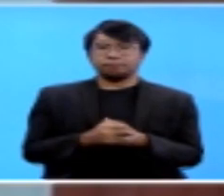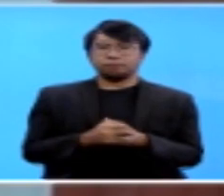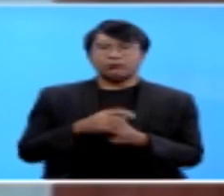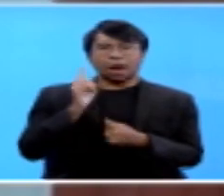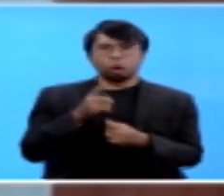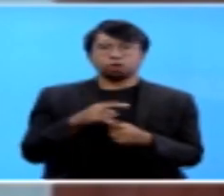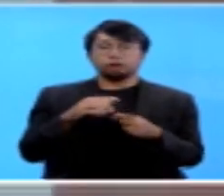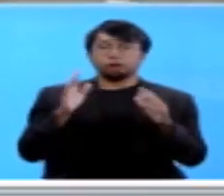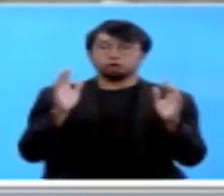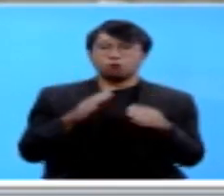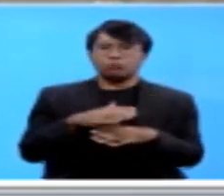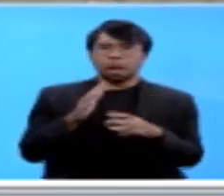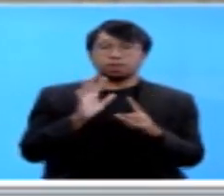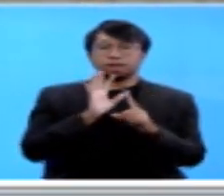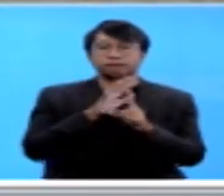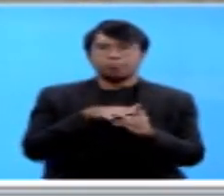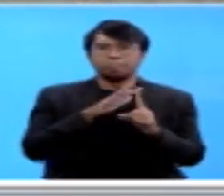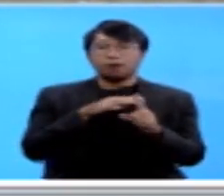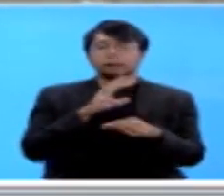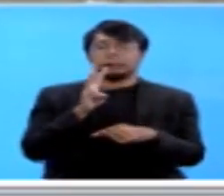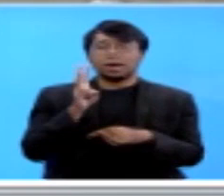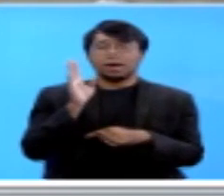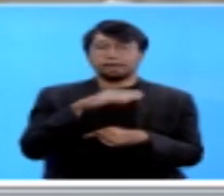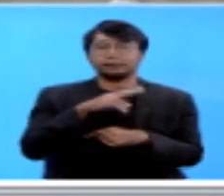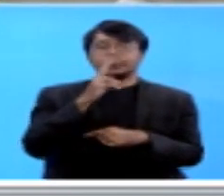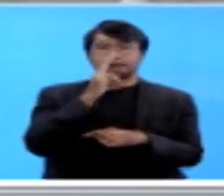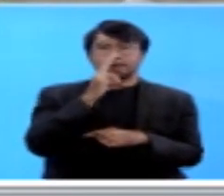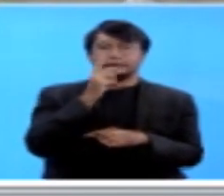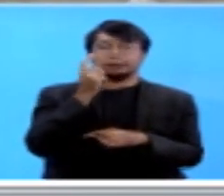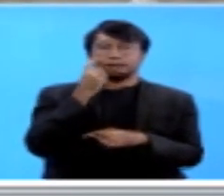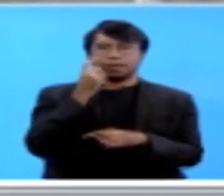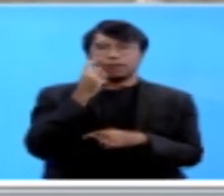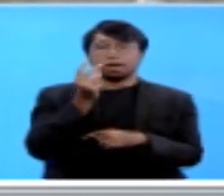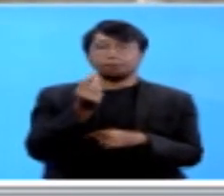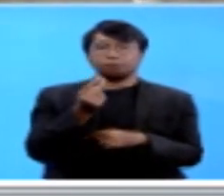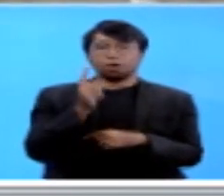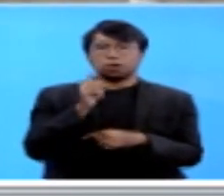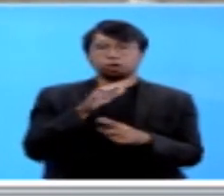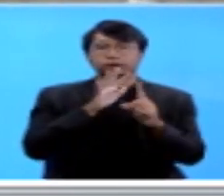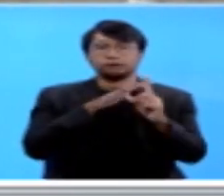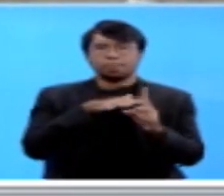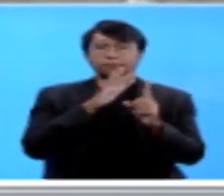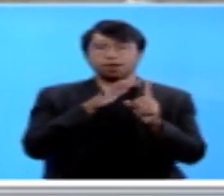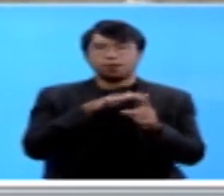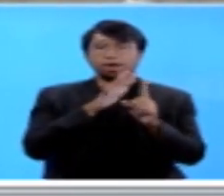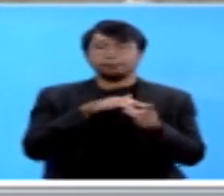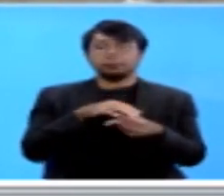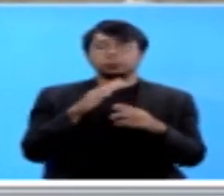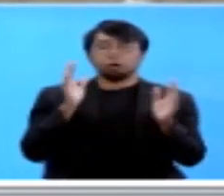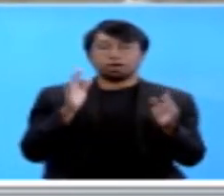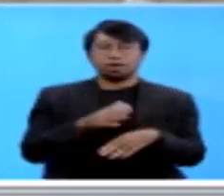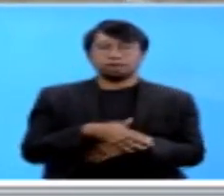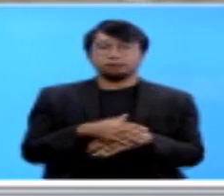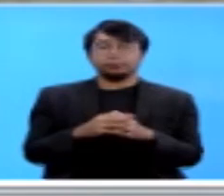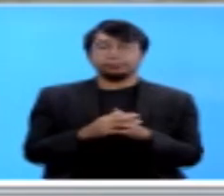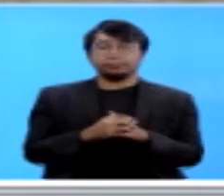Senin, Selasa, Rabu untuk sholat zuhur jamaah bersama. Baik, Pak Rusdi, ini